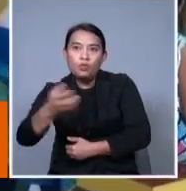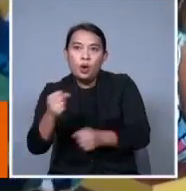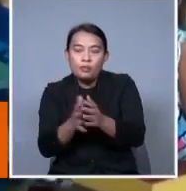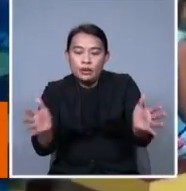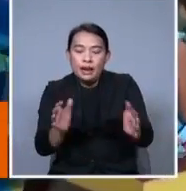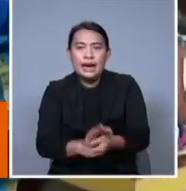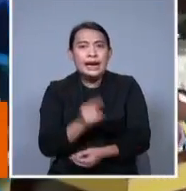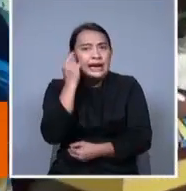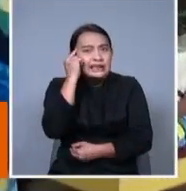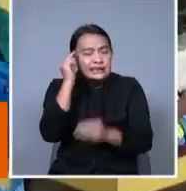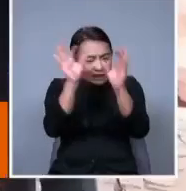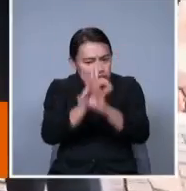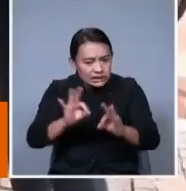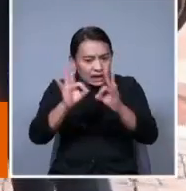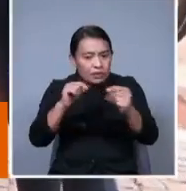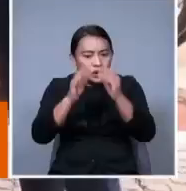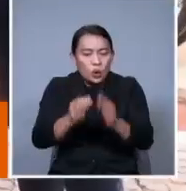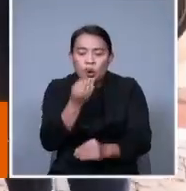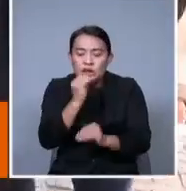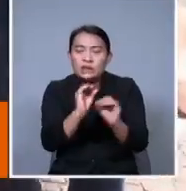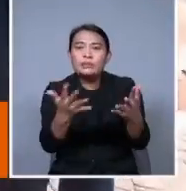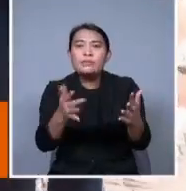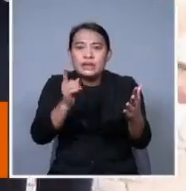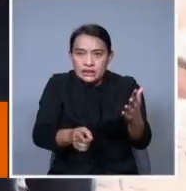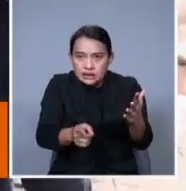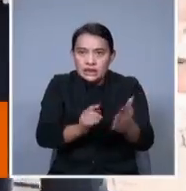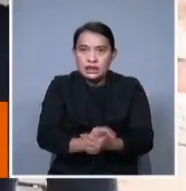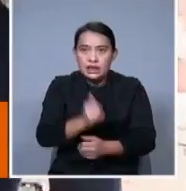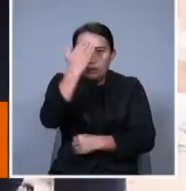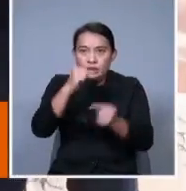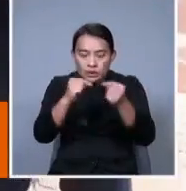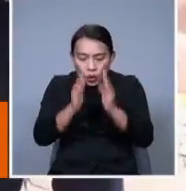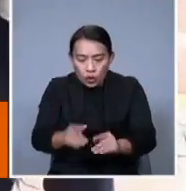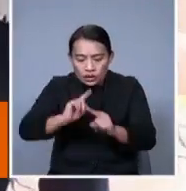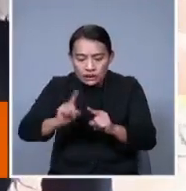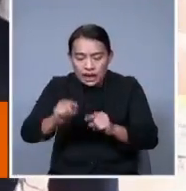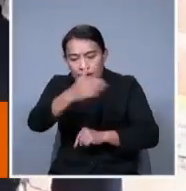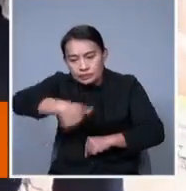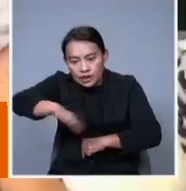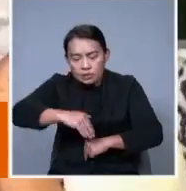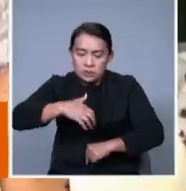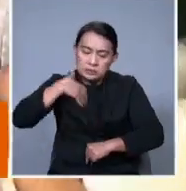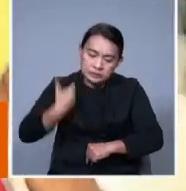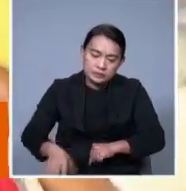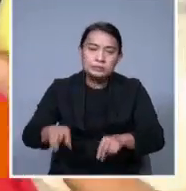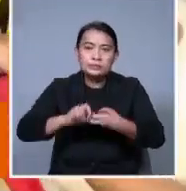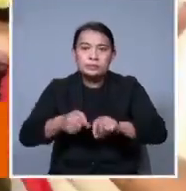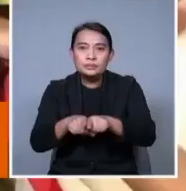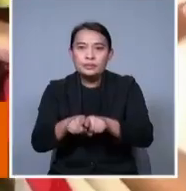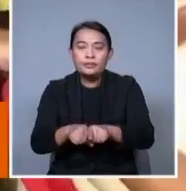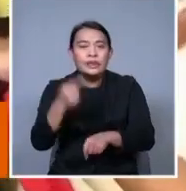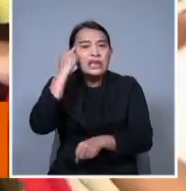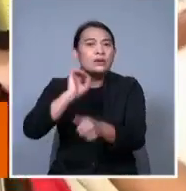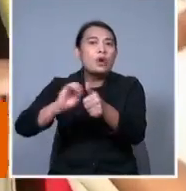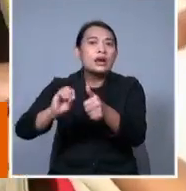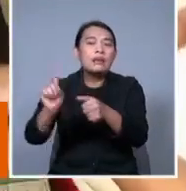อยากให้นึกถึงคนที่เขาไม่มีเหมือนกับตัวเองบ้างเพราะว่าแต่ละคนก็เดือดร้อนไม่ต่างกันหรอกครับในช่วงนี้ซึ่งก็มีคนแนะนำว่าควรน